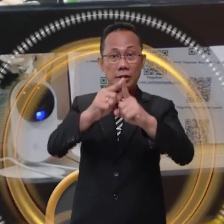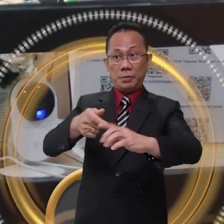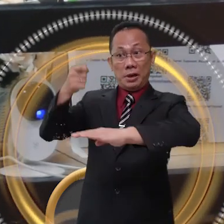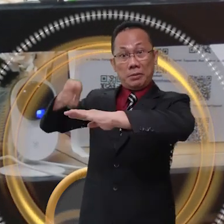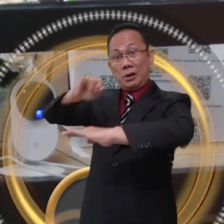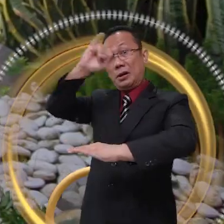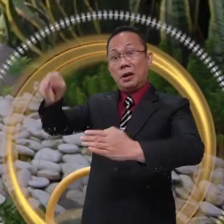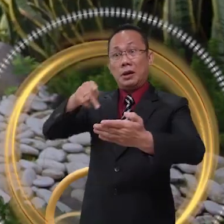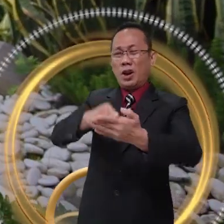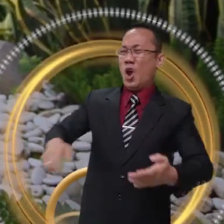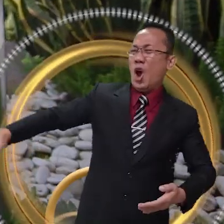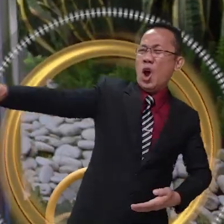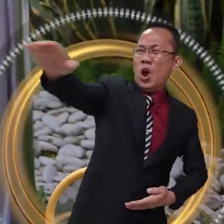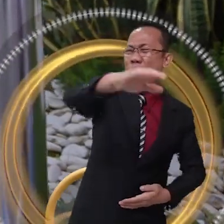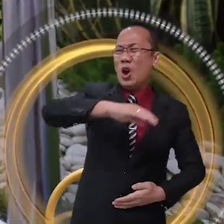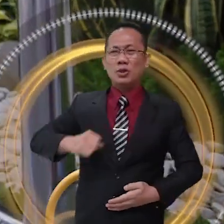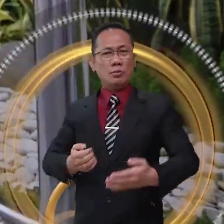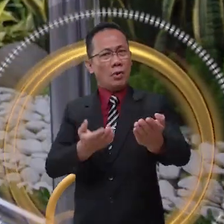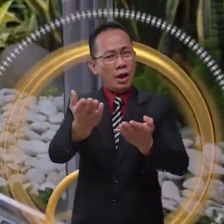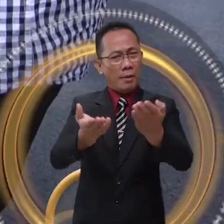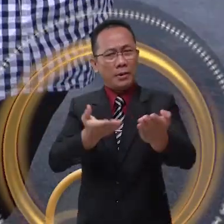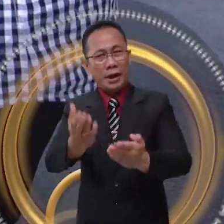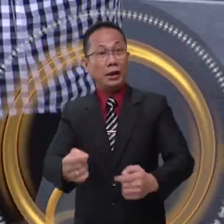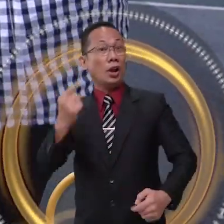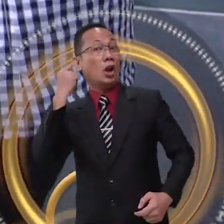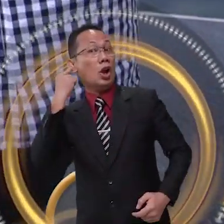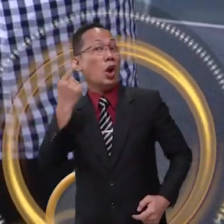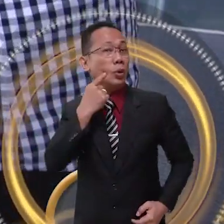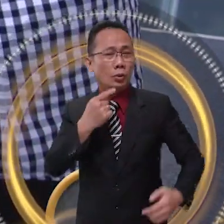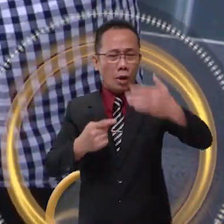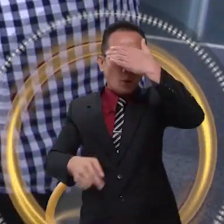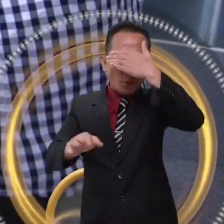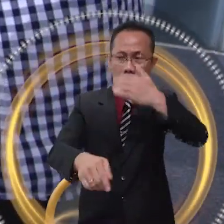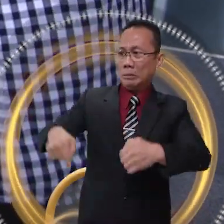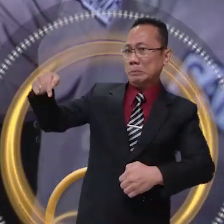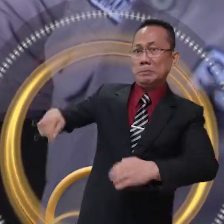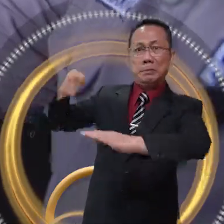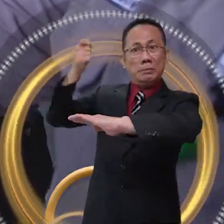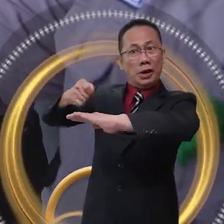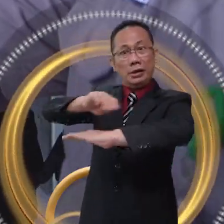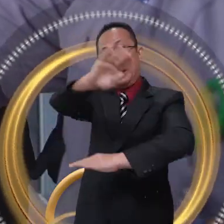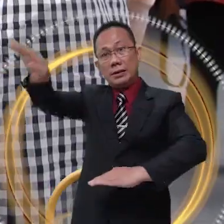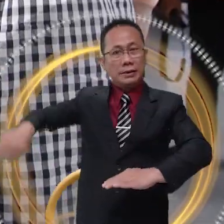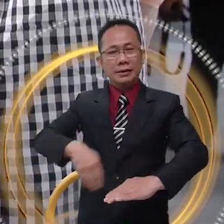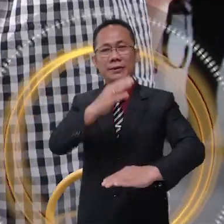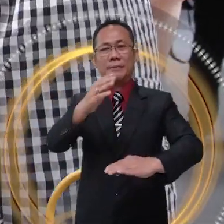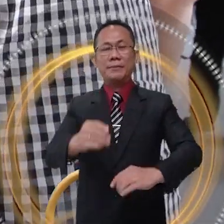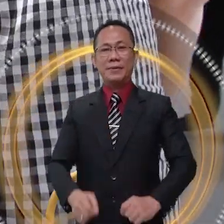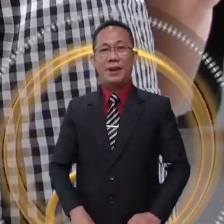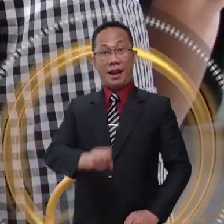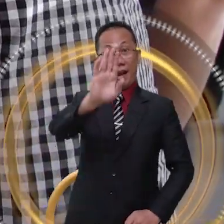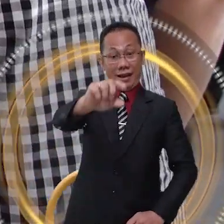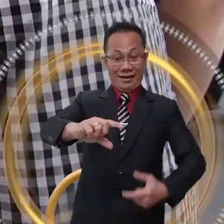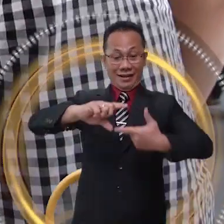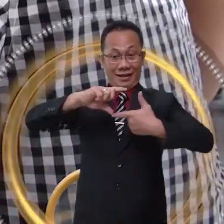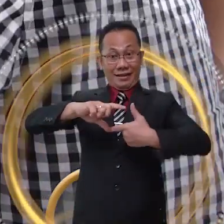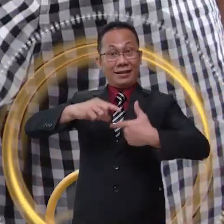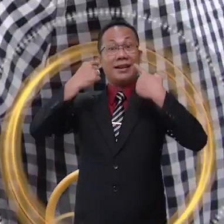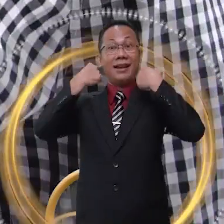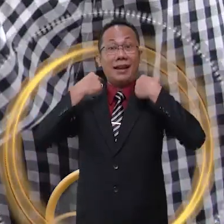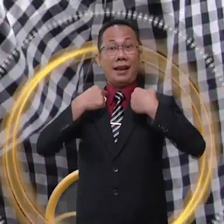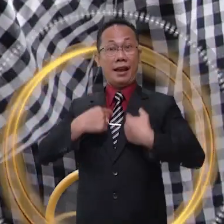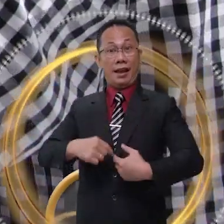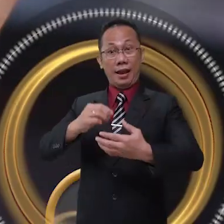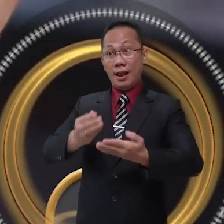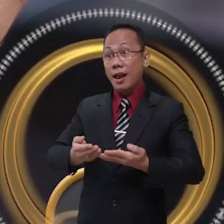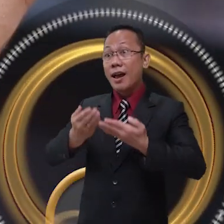Pengadilan Negeri serta pedoman pelaksanaan pelayanan bagi penyandang disabilitas di Pengadilan Negeri. Bapak, ini ada kartu prioritas, nanti